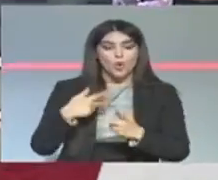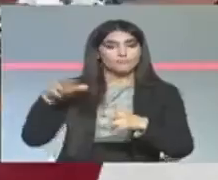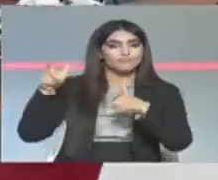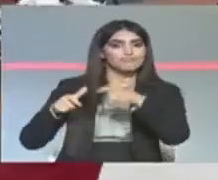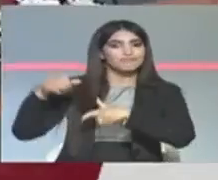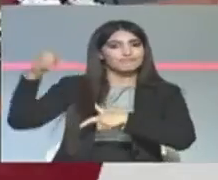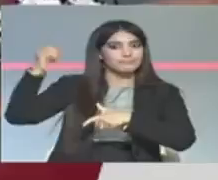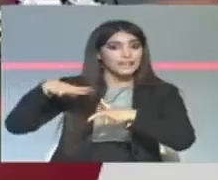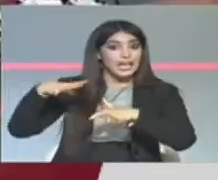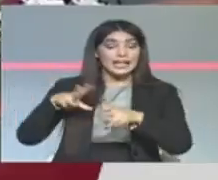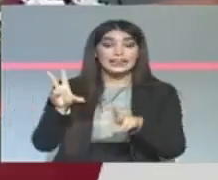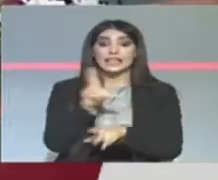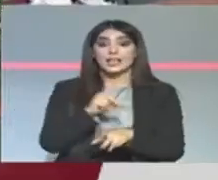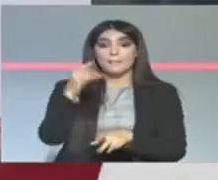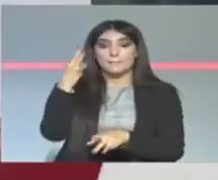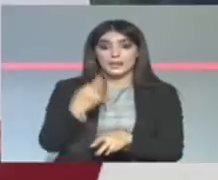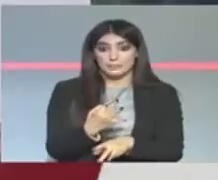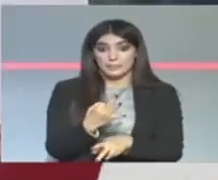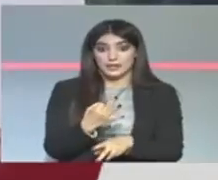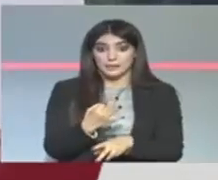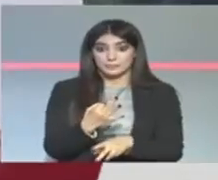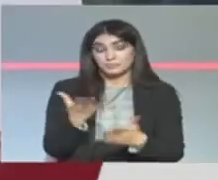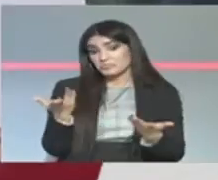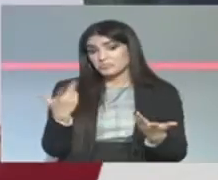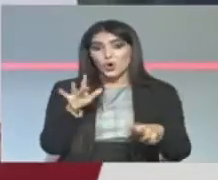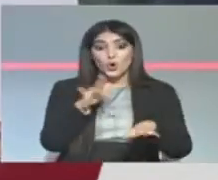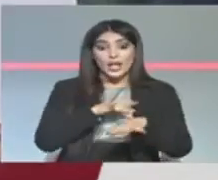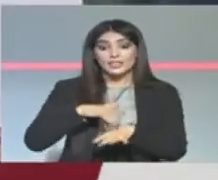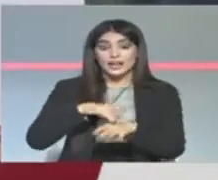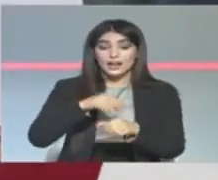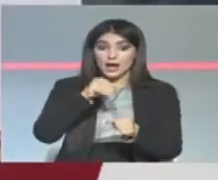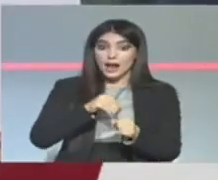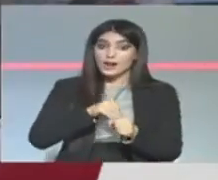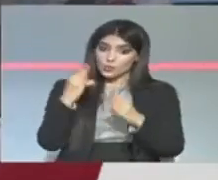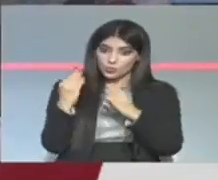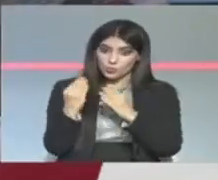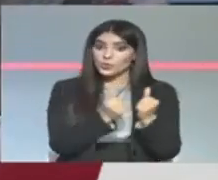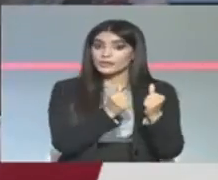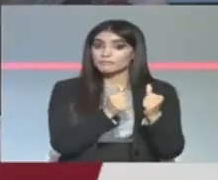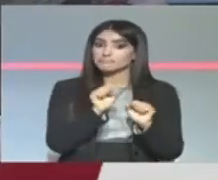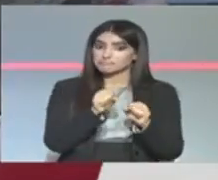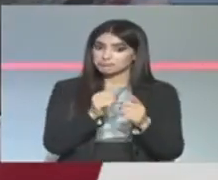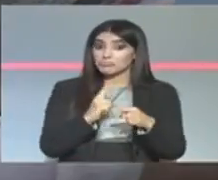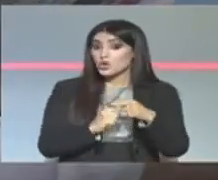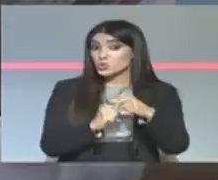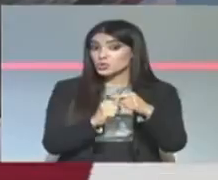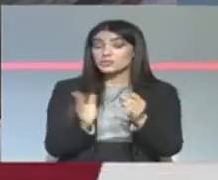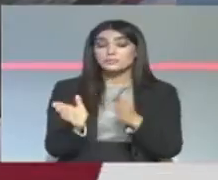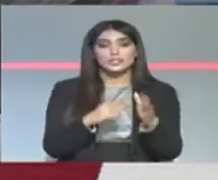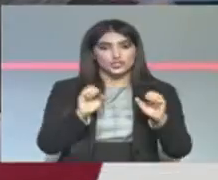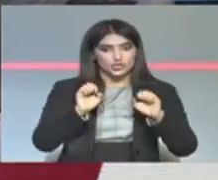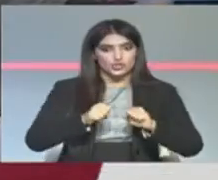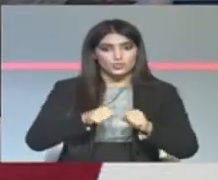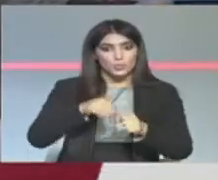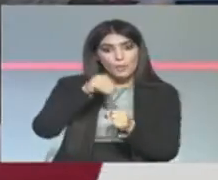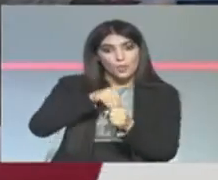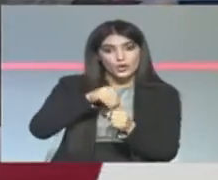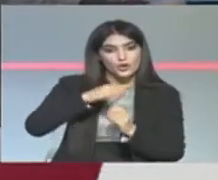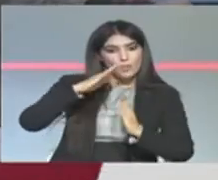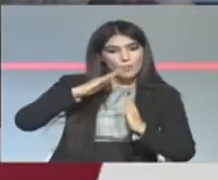بنسبه ثلاثين بالمائه فضلا عن اثره الاقتصادي والبيئي ممكن من اقتصاد في